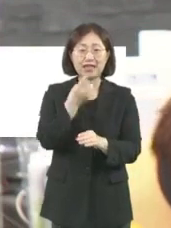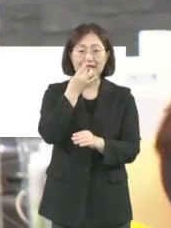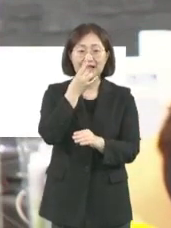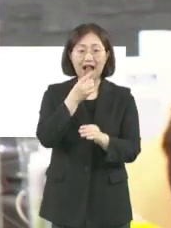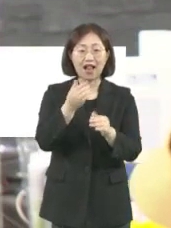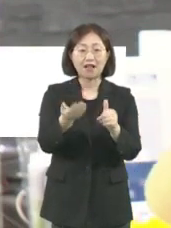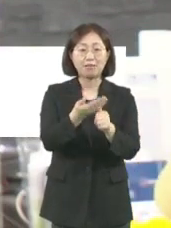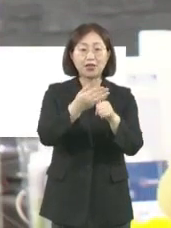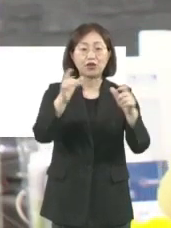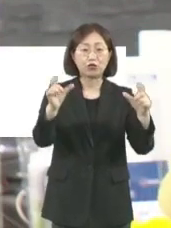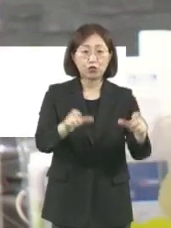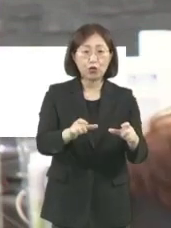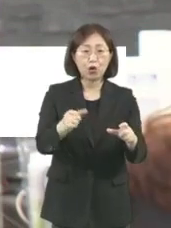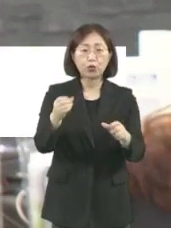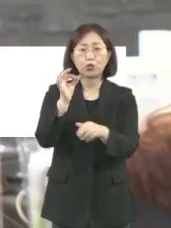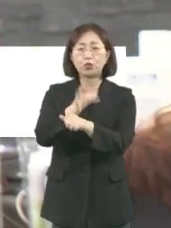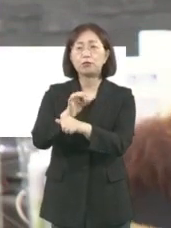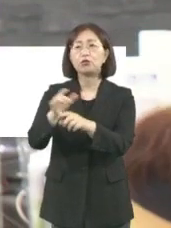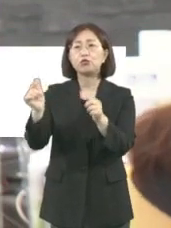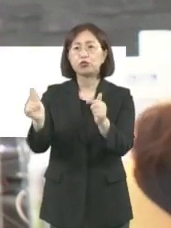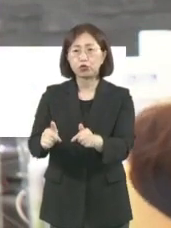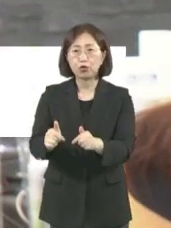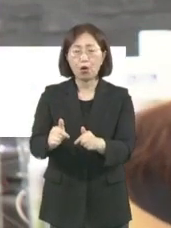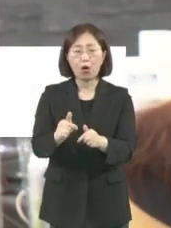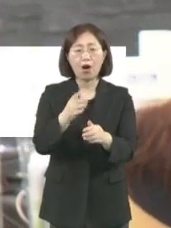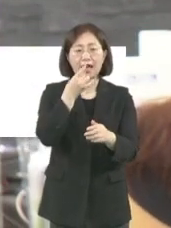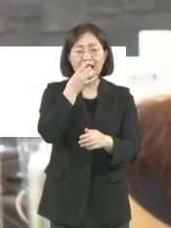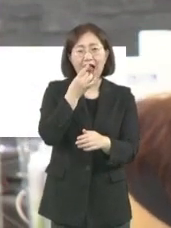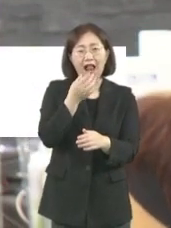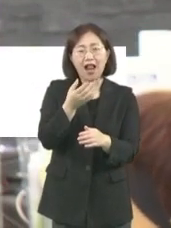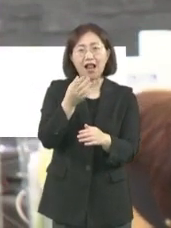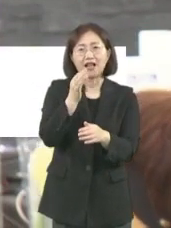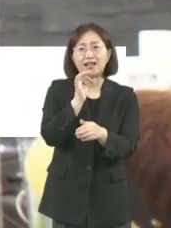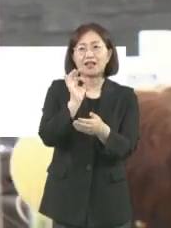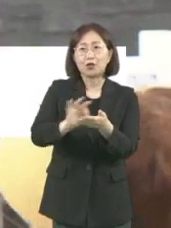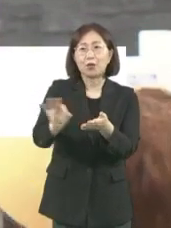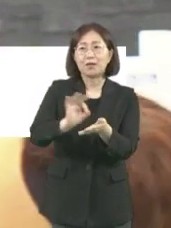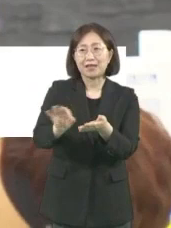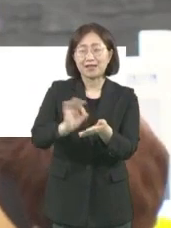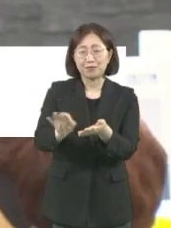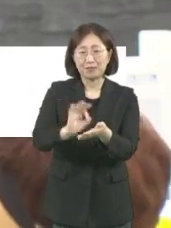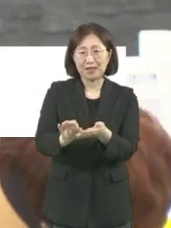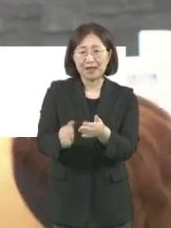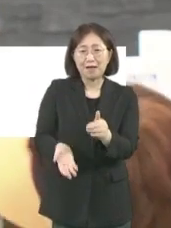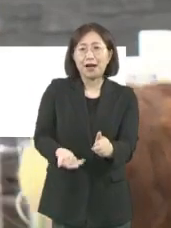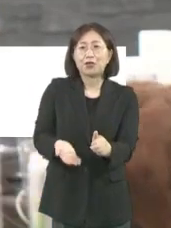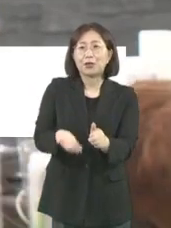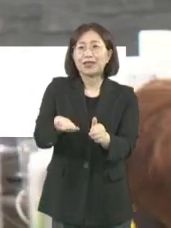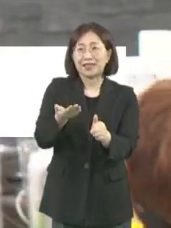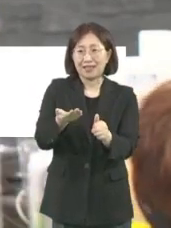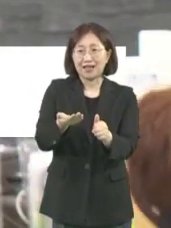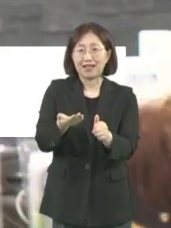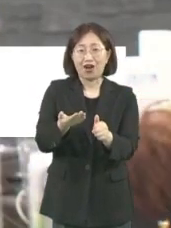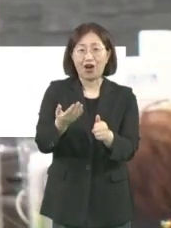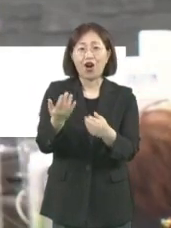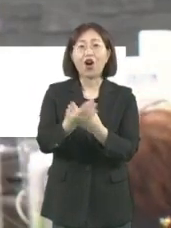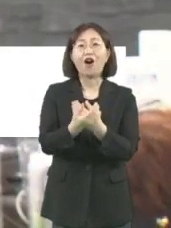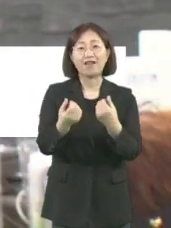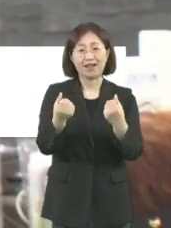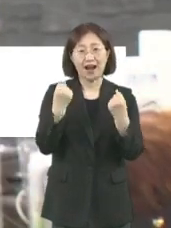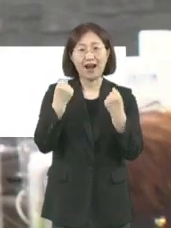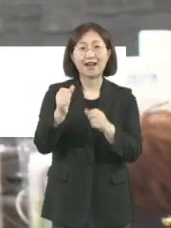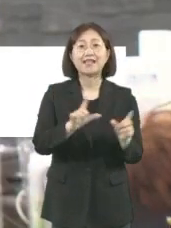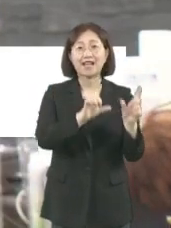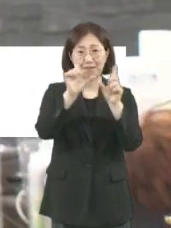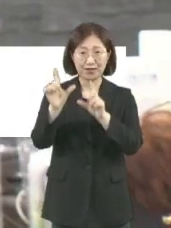이상으로 소비가 많이 줄고 있습니다. 쌀 소비 촉진을 해서 우리 국민들이 건강한 식단으로 건강한 삶을